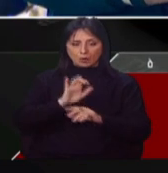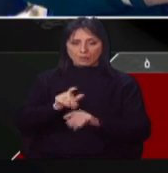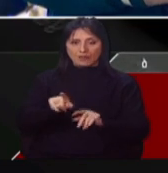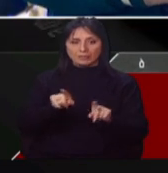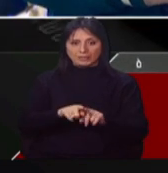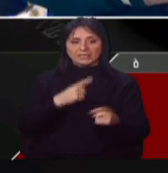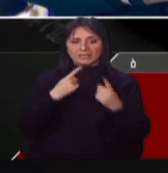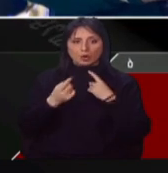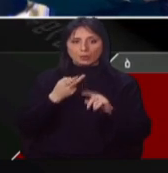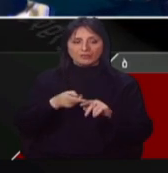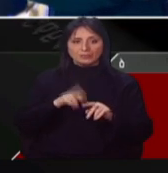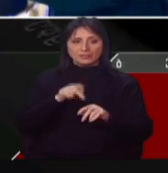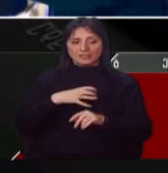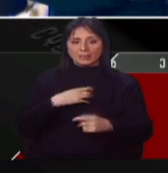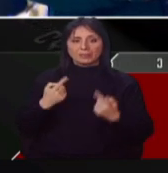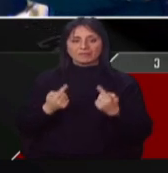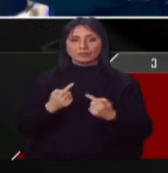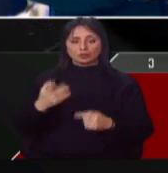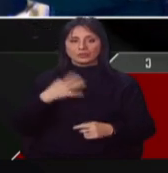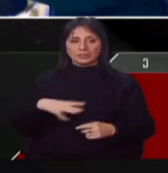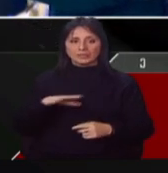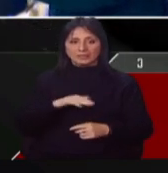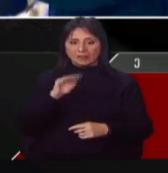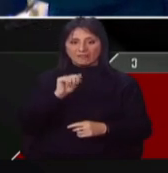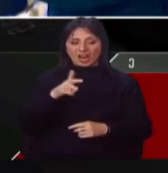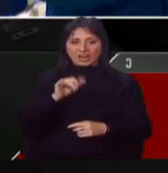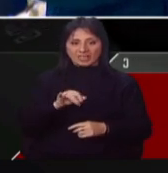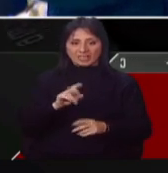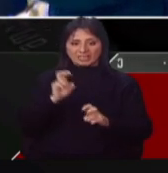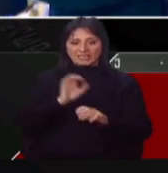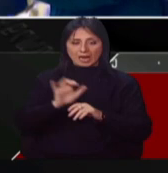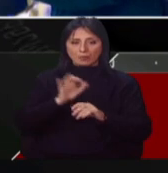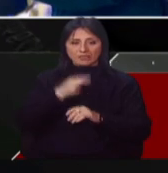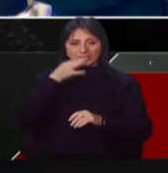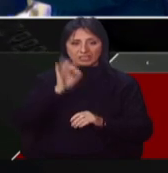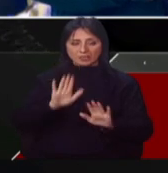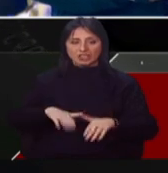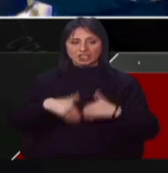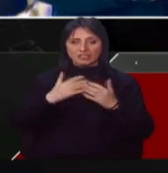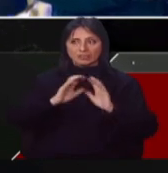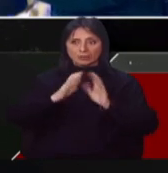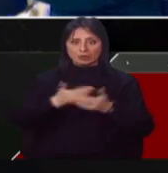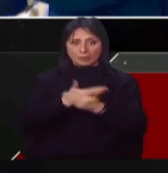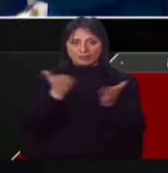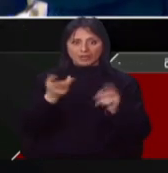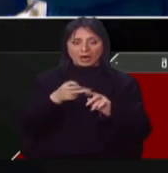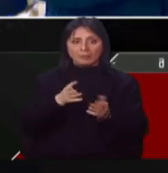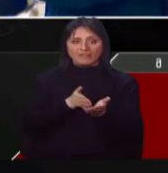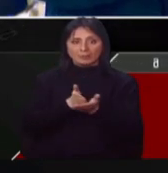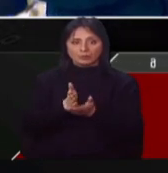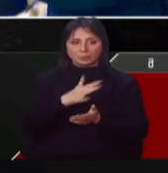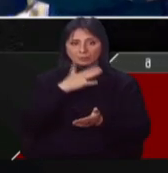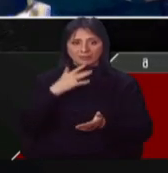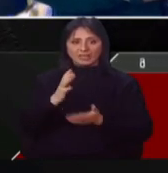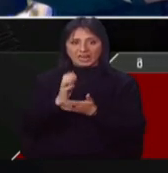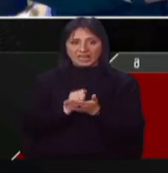მიმართულებითაც იყო საუბარი იმაზე, რომ მნიშვნელოვანია საქართველოს ფაგების წარმოების მისი გამოცდილება შესთავაზოს მსოფლიოს და ამ მიმართულებით საკმაოდ